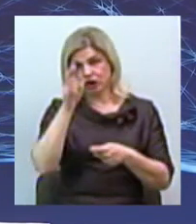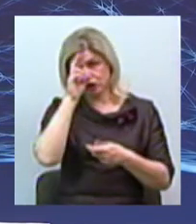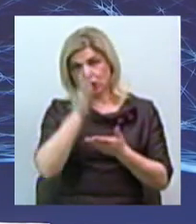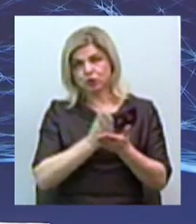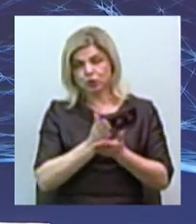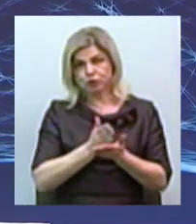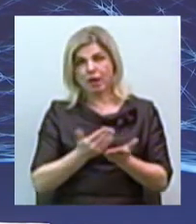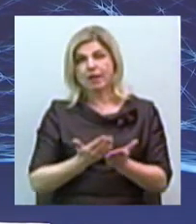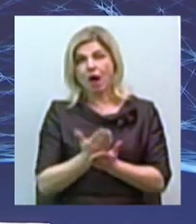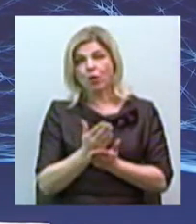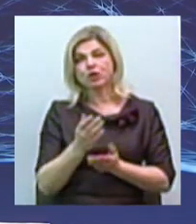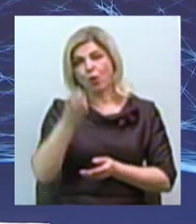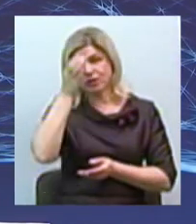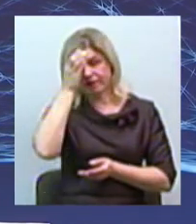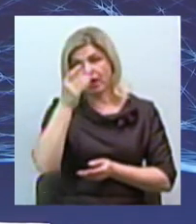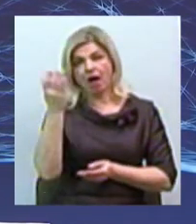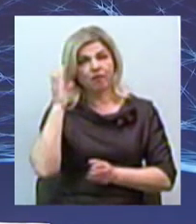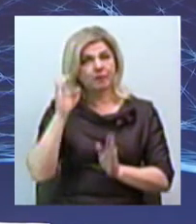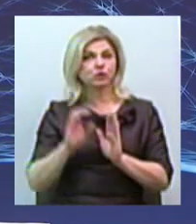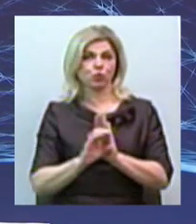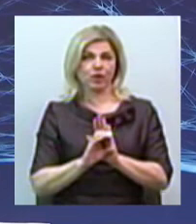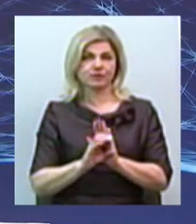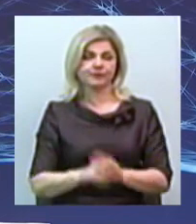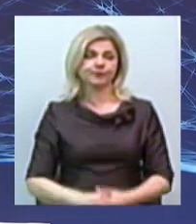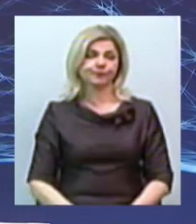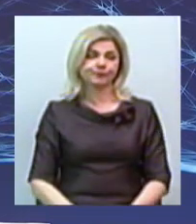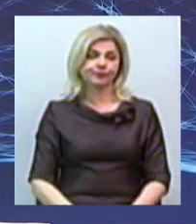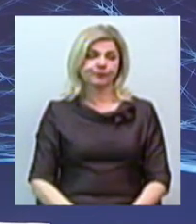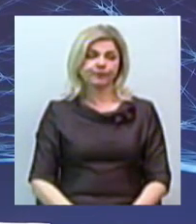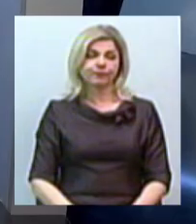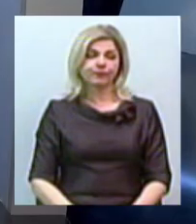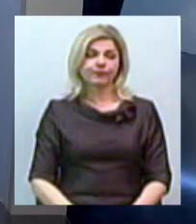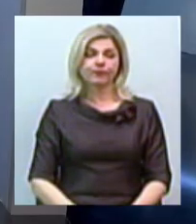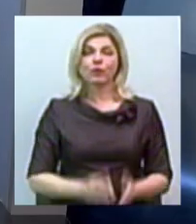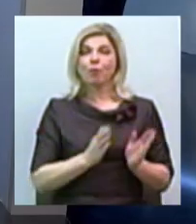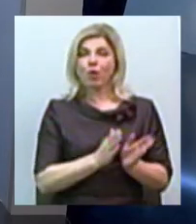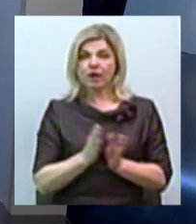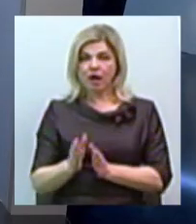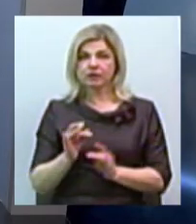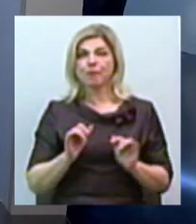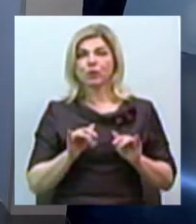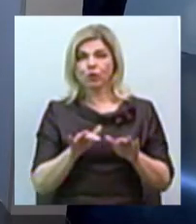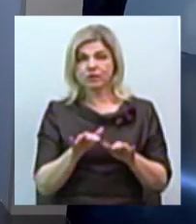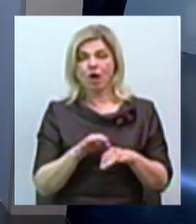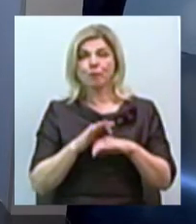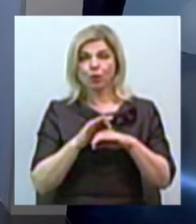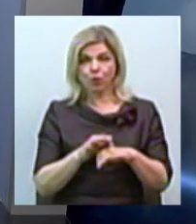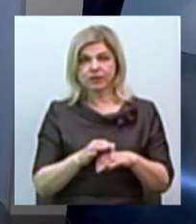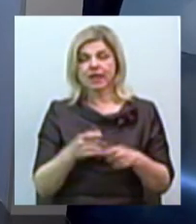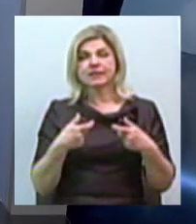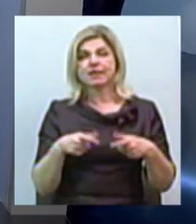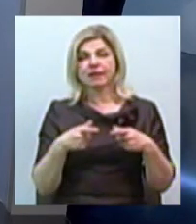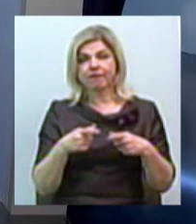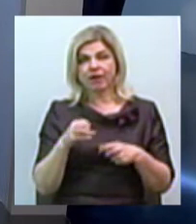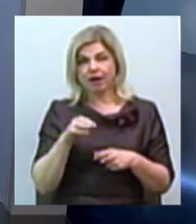освіти України, а вона прислухається. Тобто, Тетяна, порядок та процедура проходження